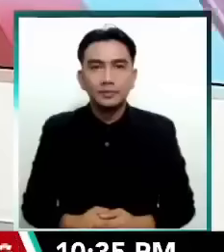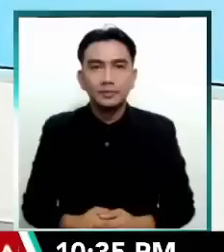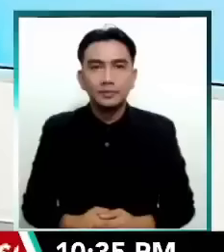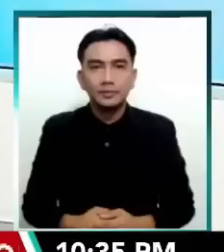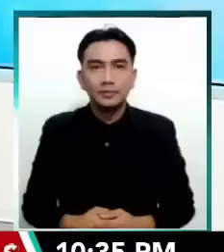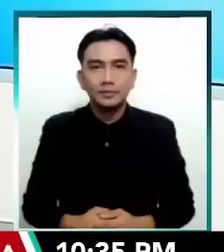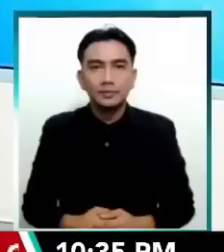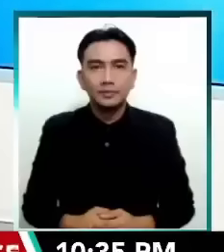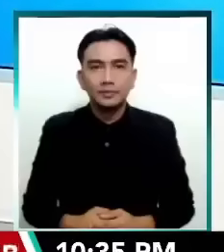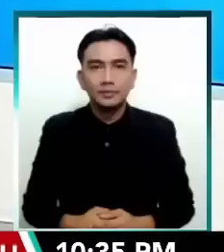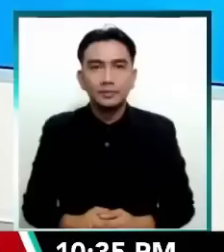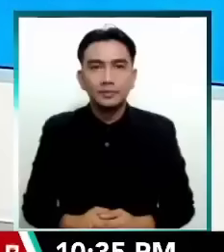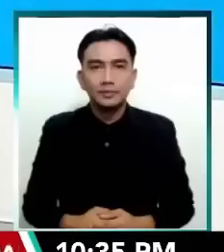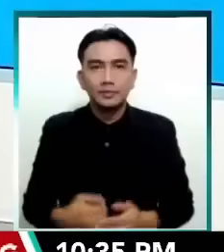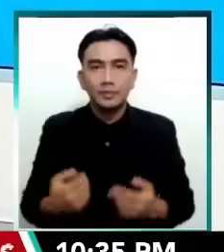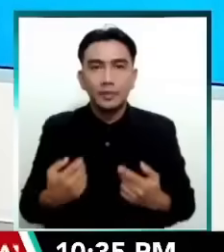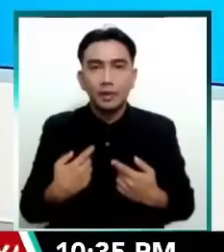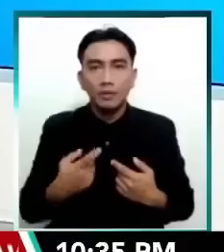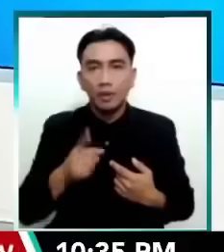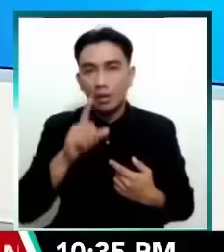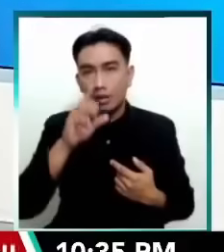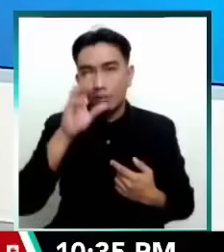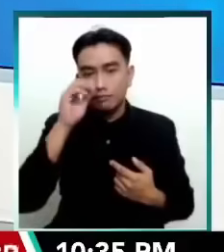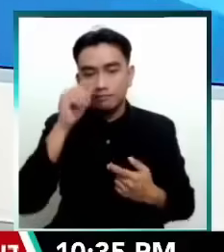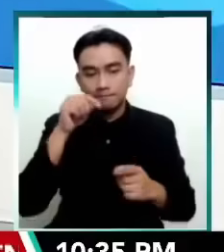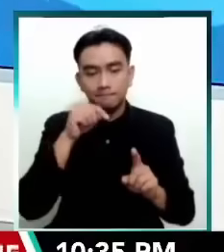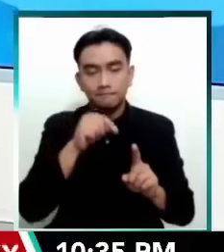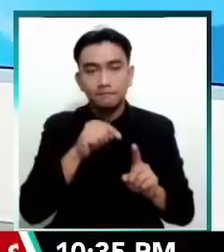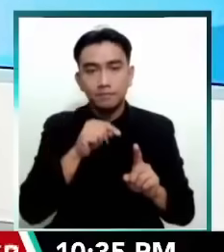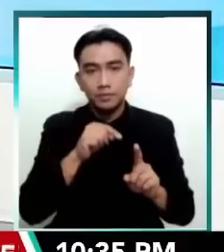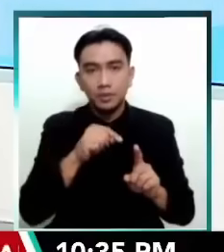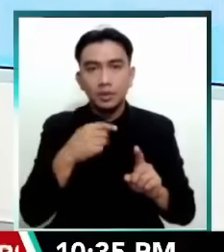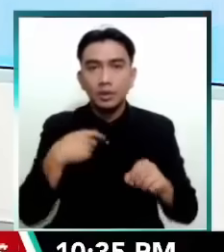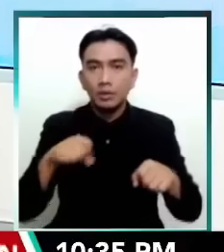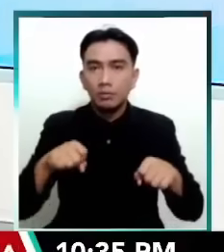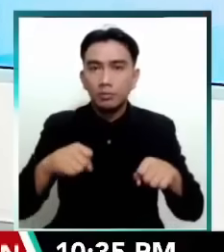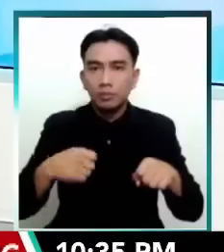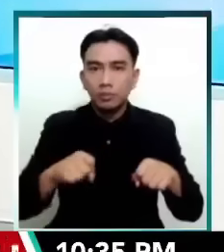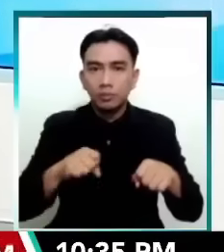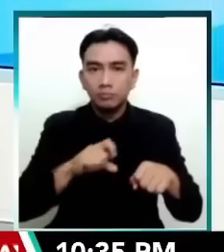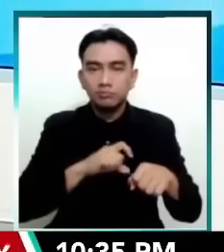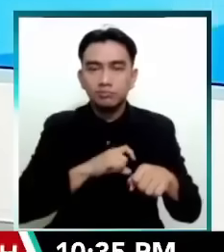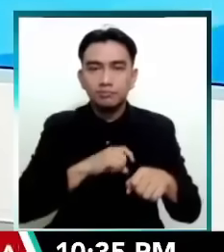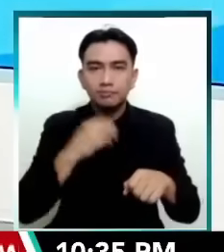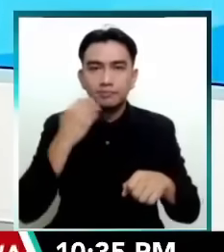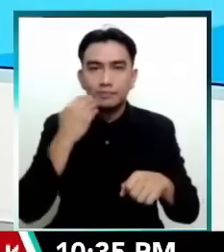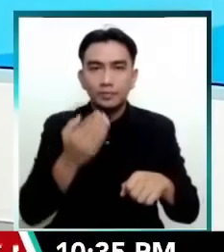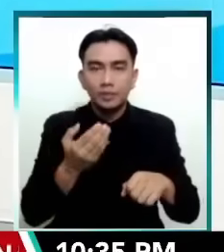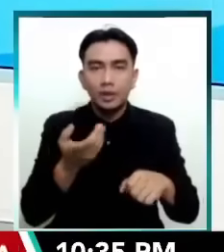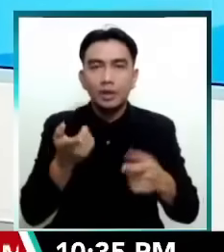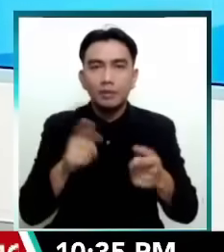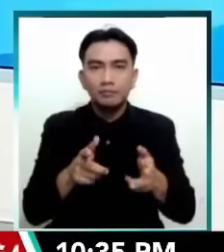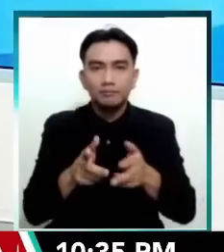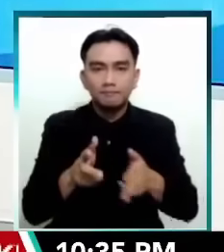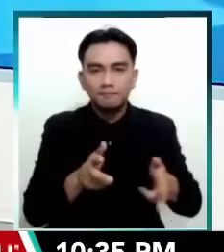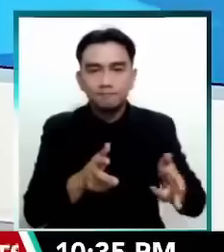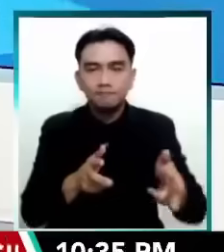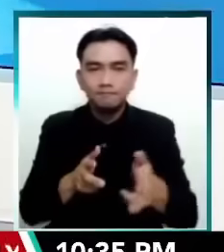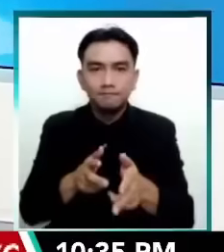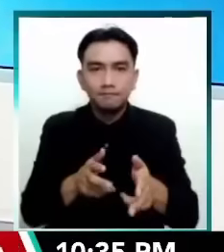Isang rider na pulis ang patay ng maaksidente habang nag-o-overtake. Yan at iba pa sa spot report ni John